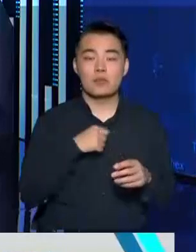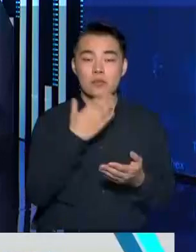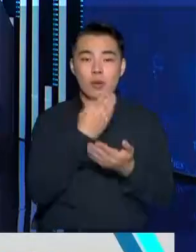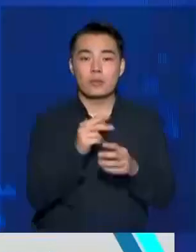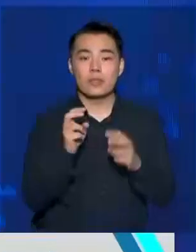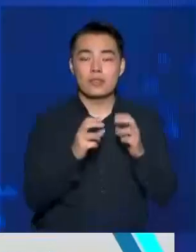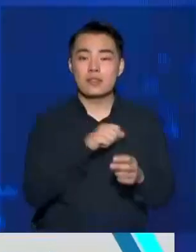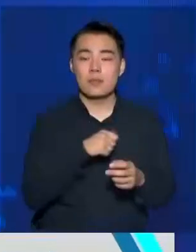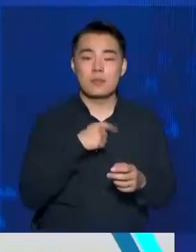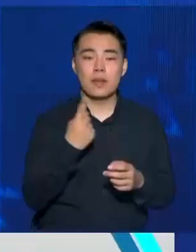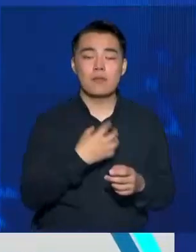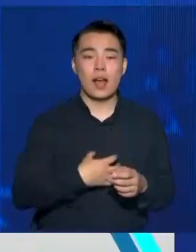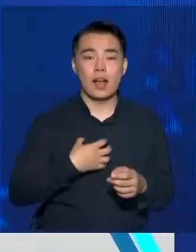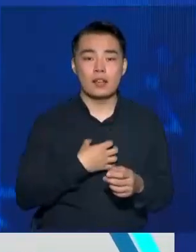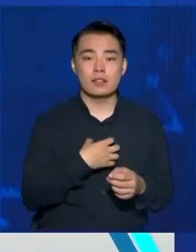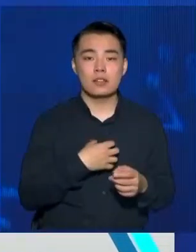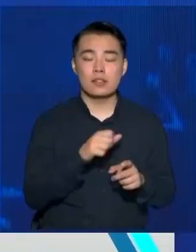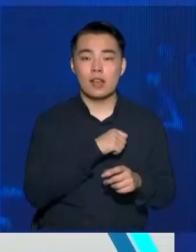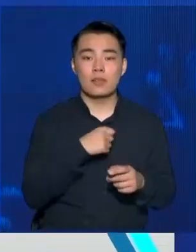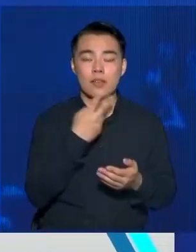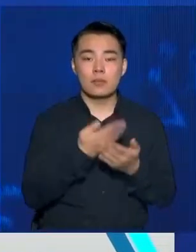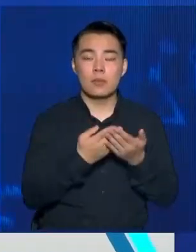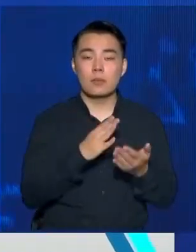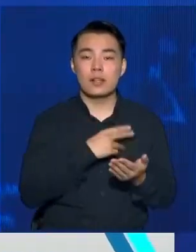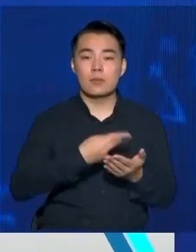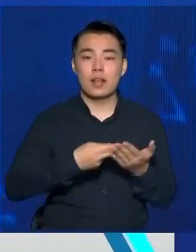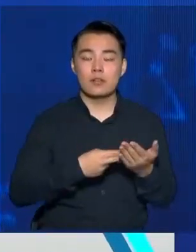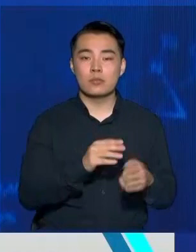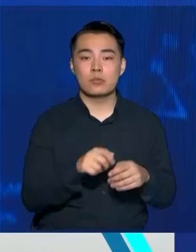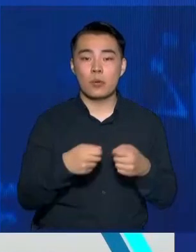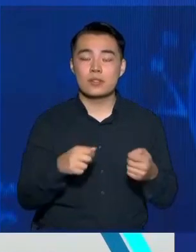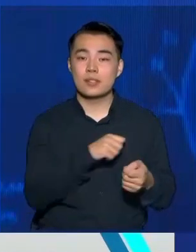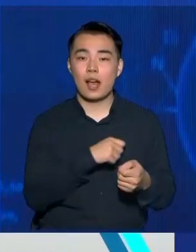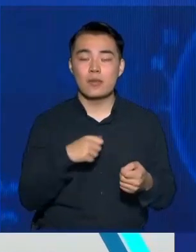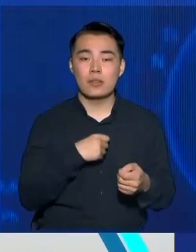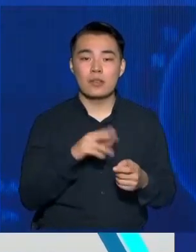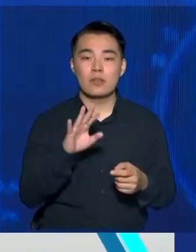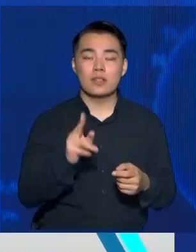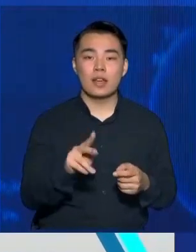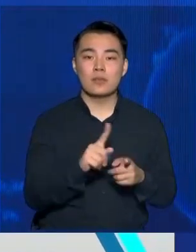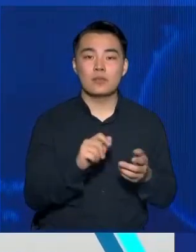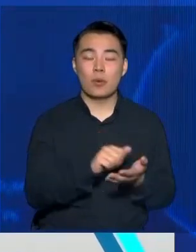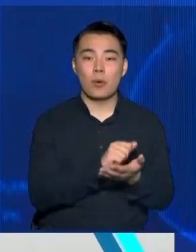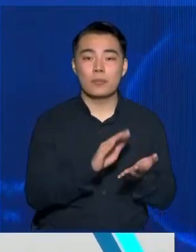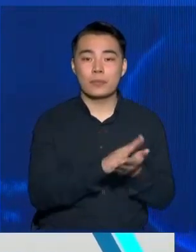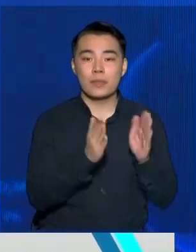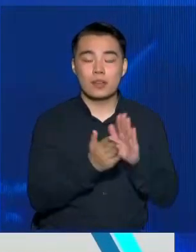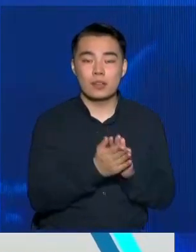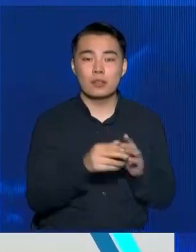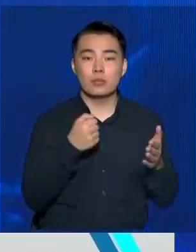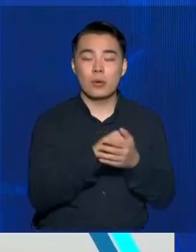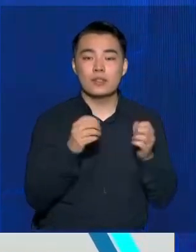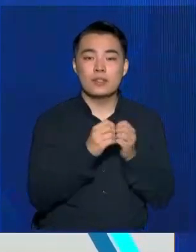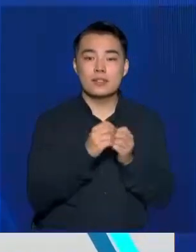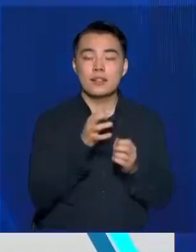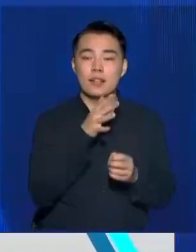То есть это в первую очередь мы обеспечили подписание долгосрочных офтейк контрактов, так называемых, до 10